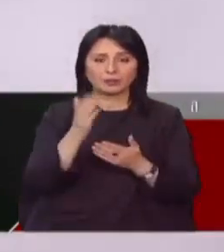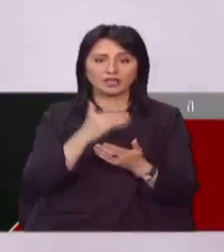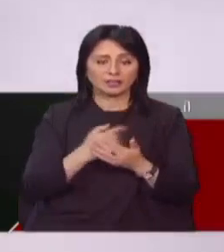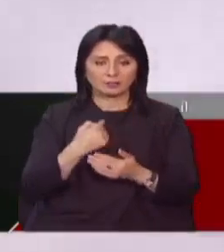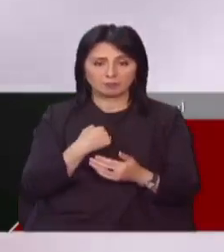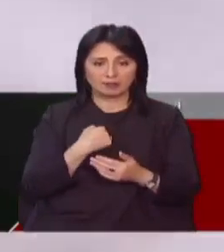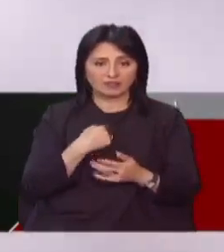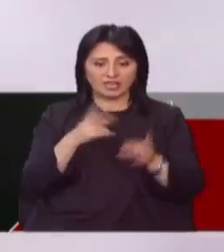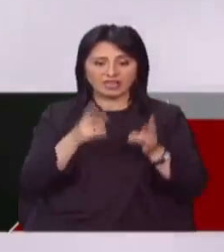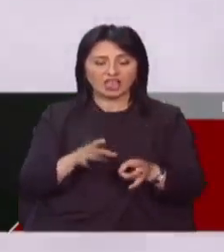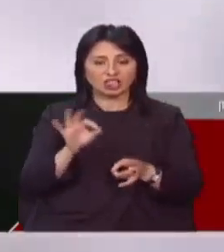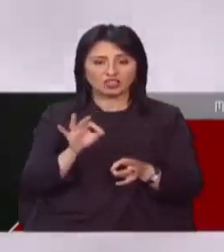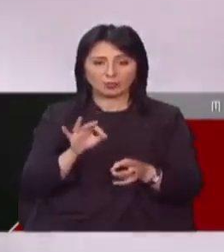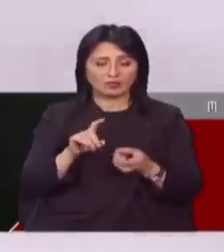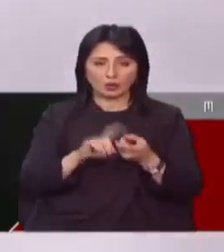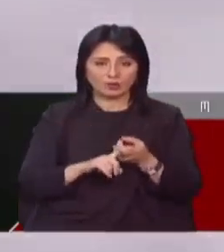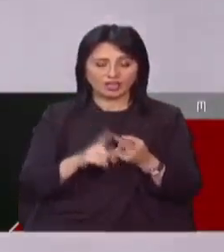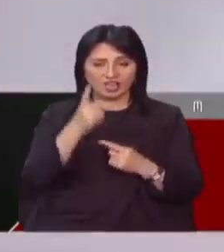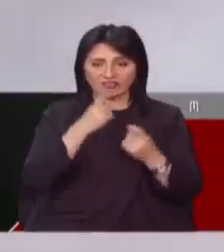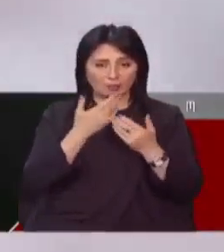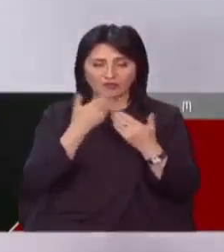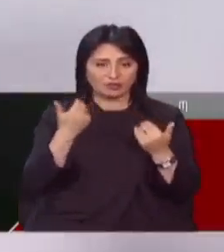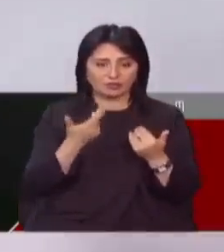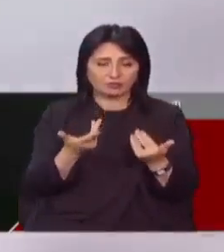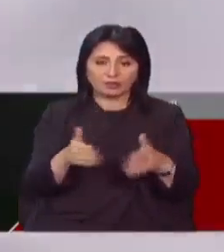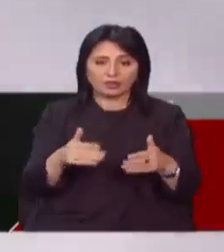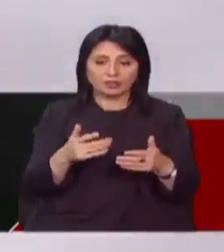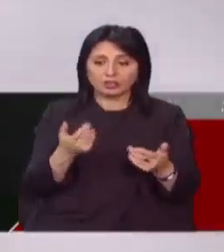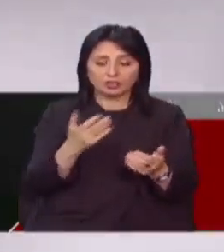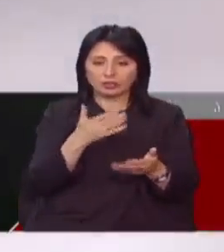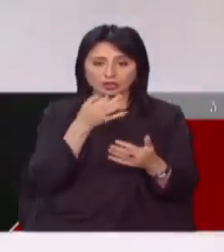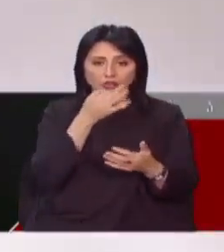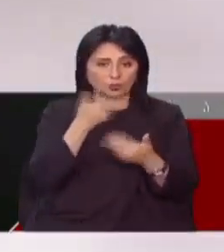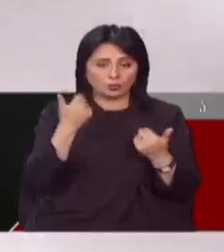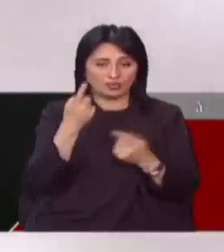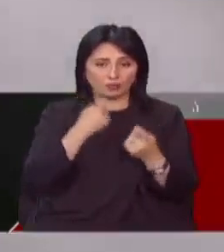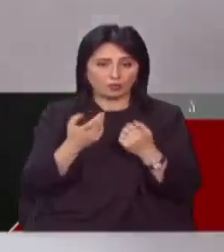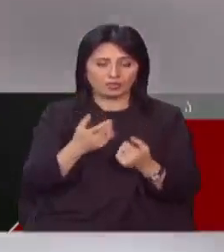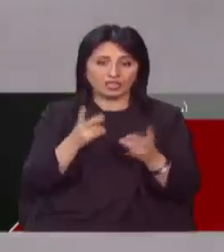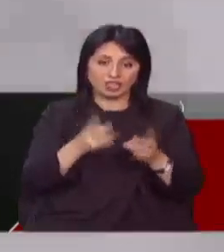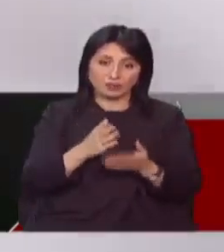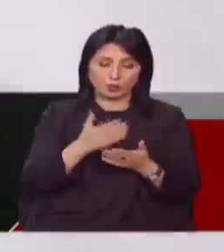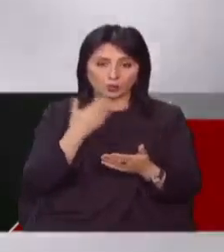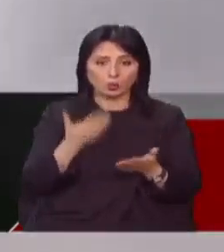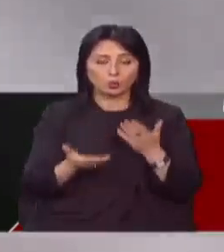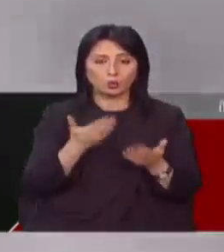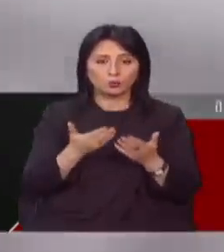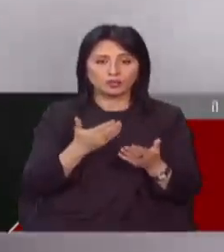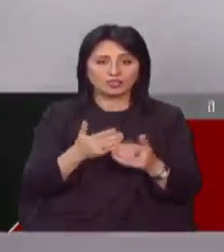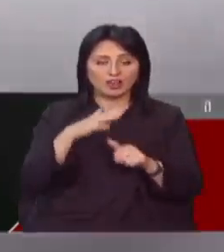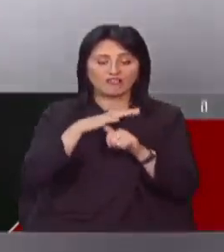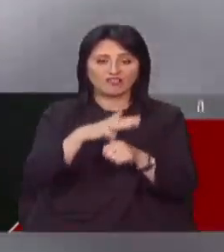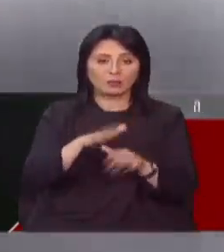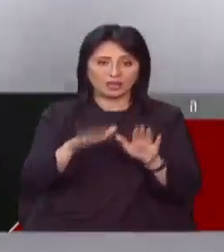მე დაშავებულების შესახებ დაუსრულებელი ინფორმაციას ვერ მოხსენ, რადგან არ გაგვაჩნია წერ. თუმცა ვერცხენი